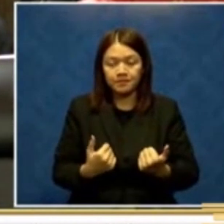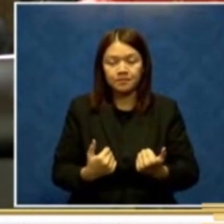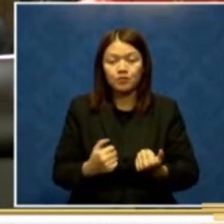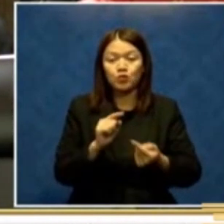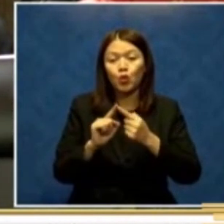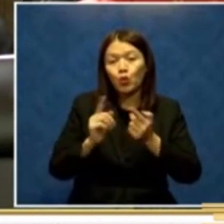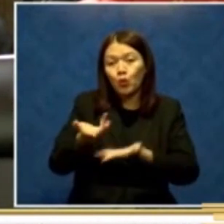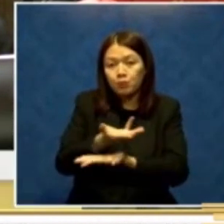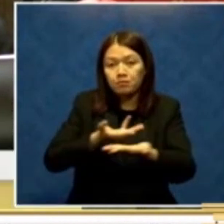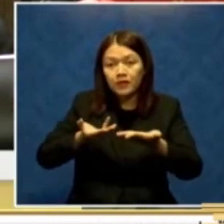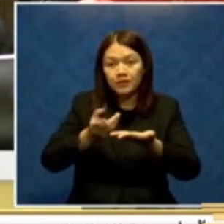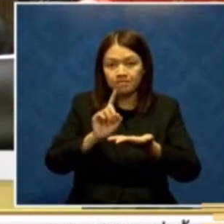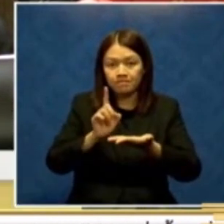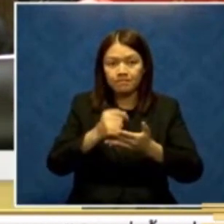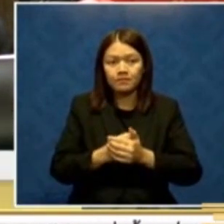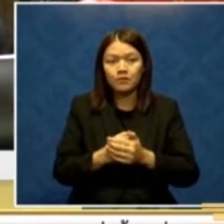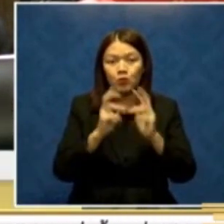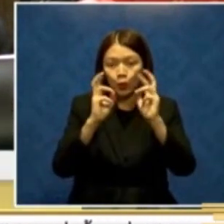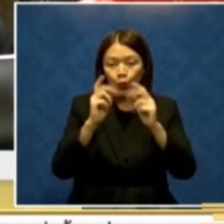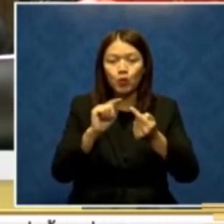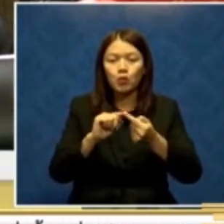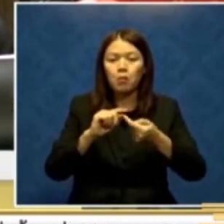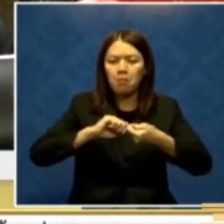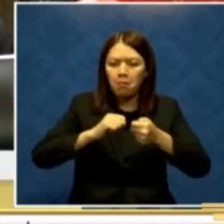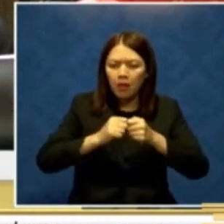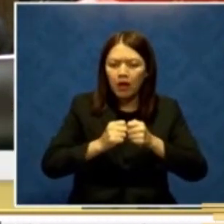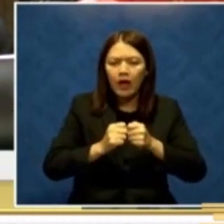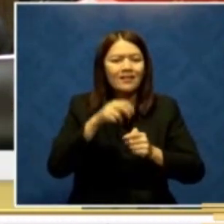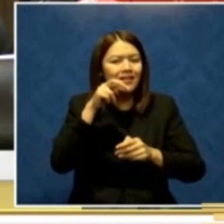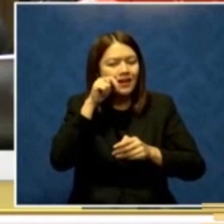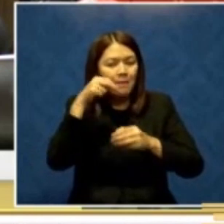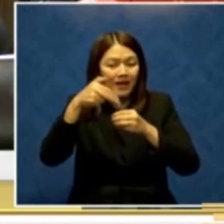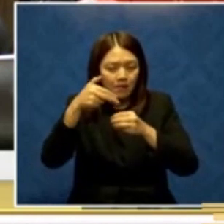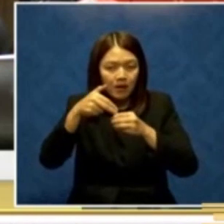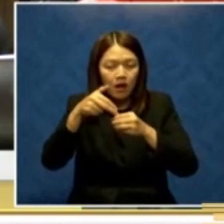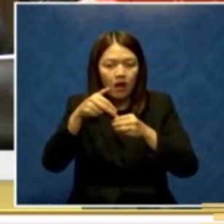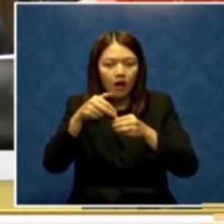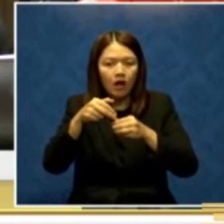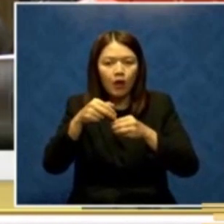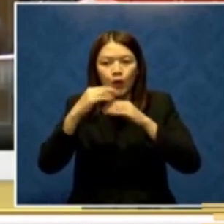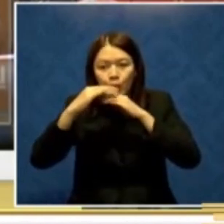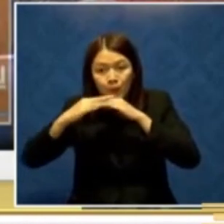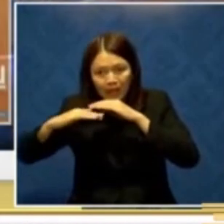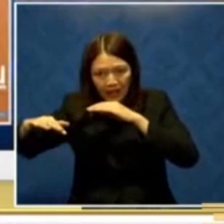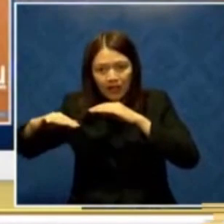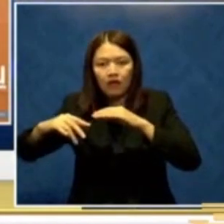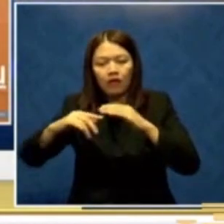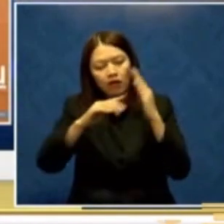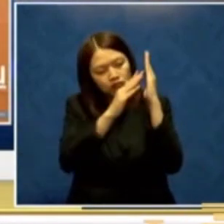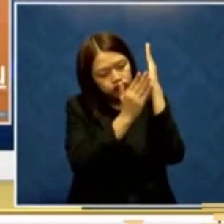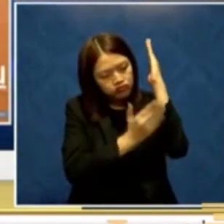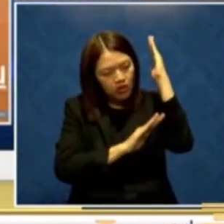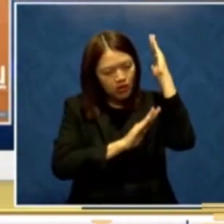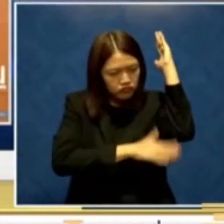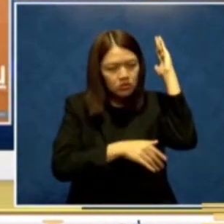มีปเด็ปรกษาหารือเรื่องปัญหาการลกลอบทิมนมันในทะเลอาวไยและอัดมันค่ะ